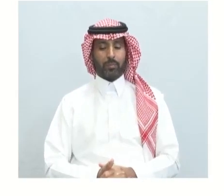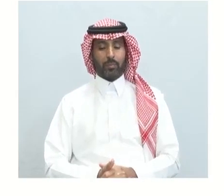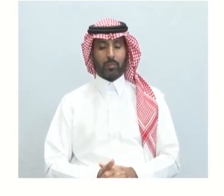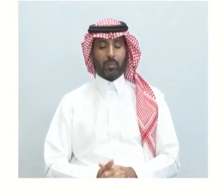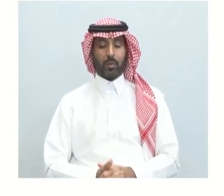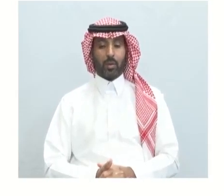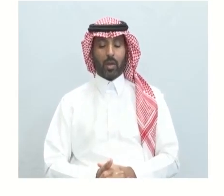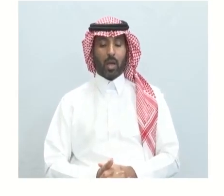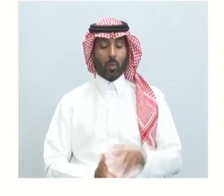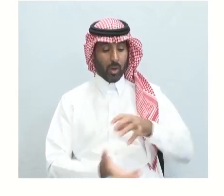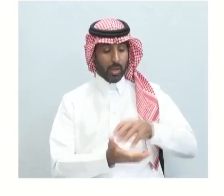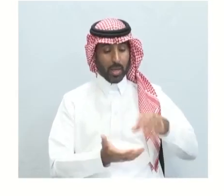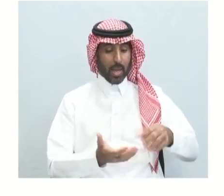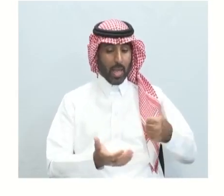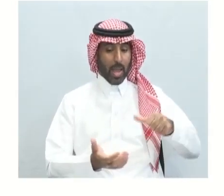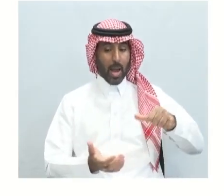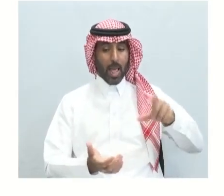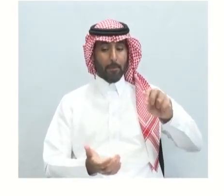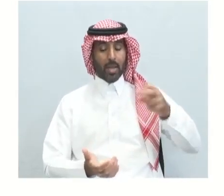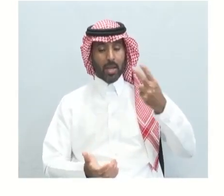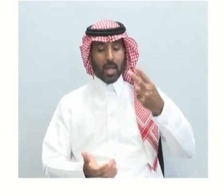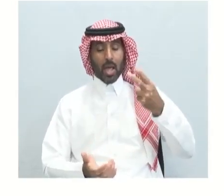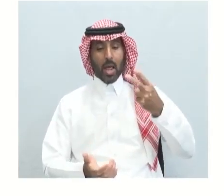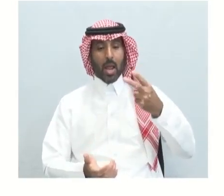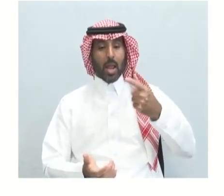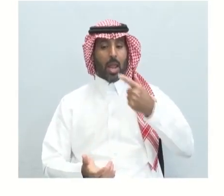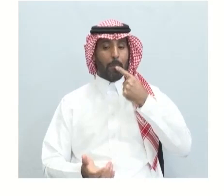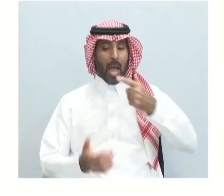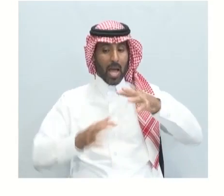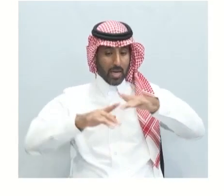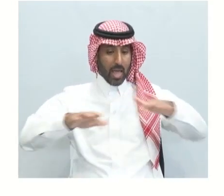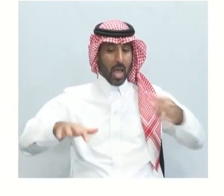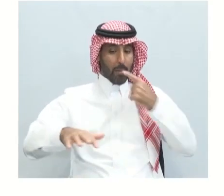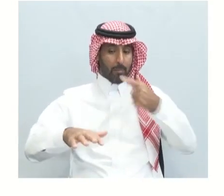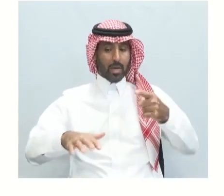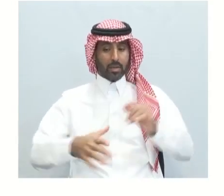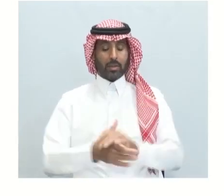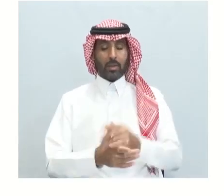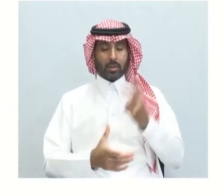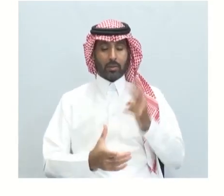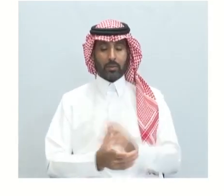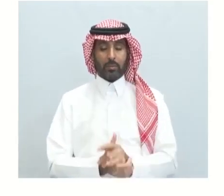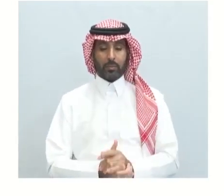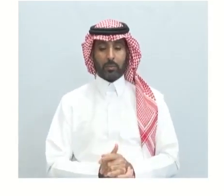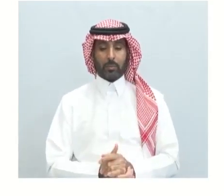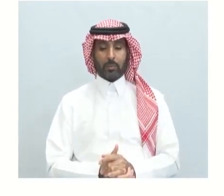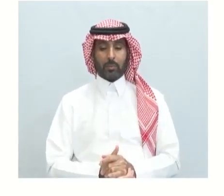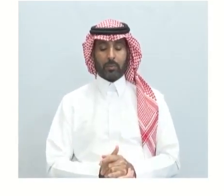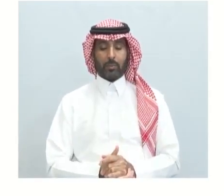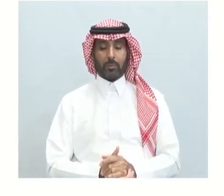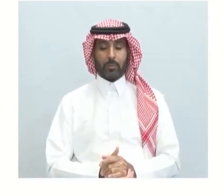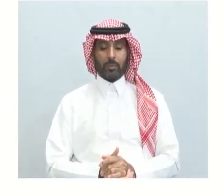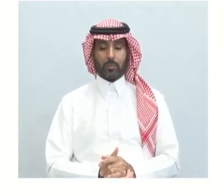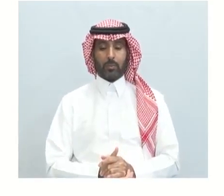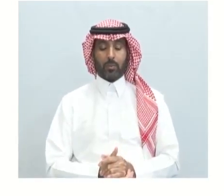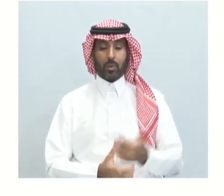الاحمر ام اقليم الحرات ام اقليم السباخ احسنتم